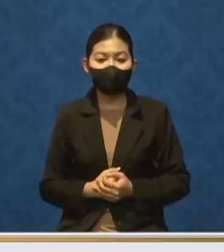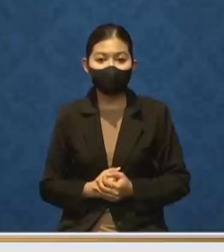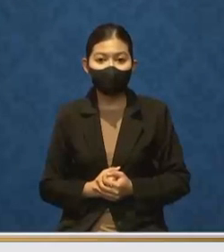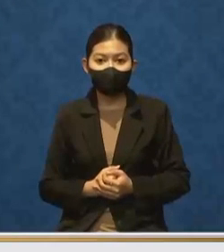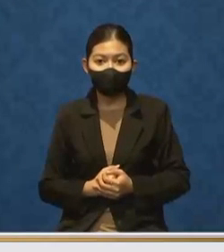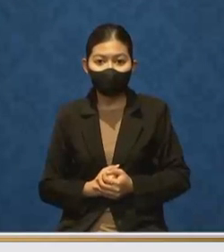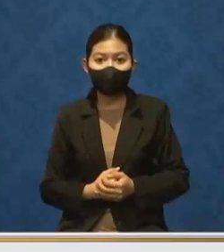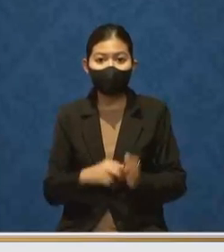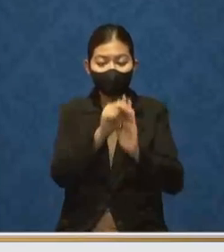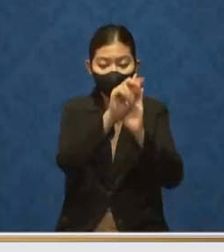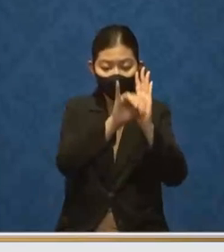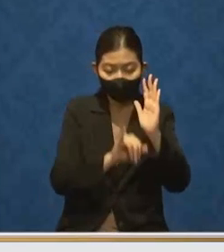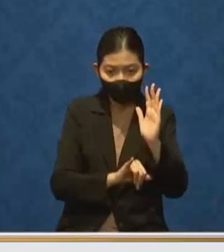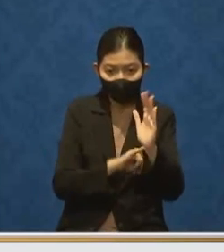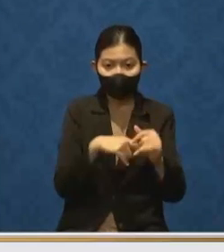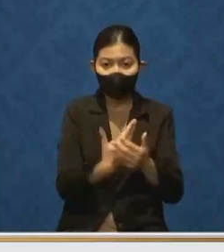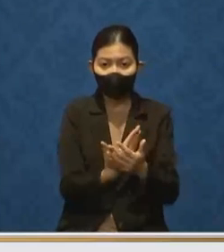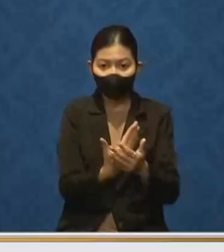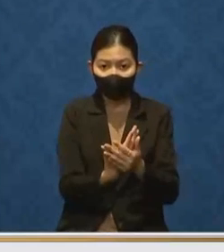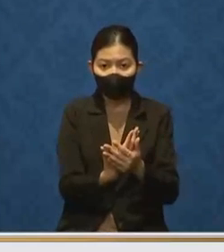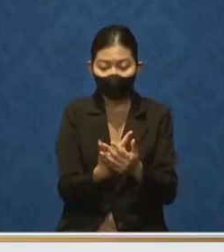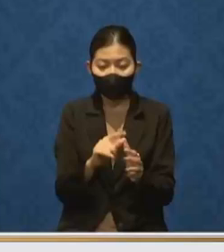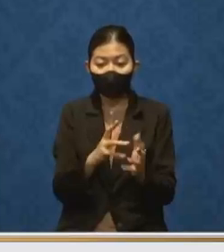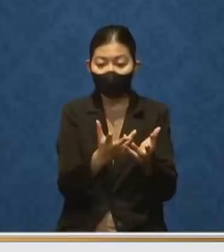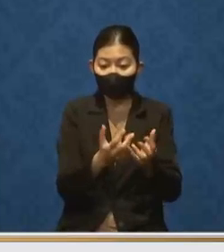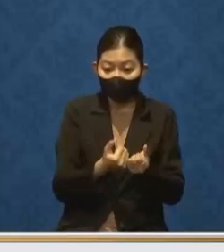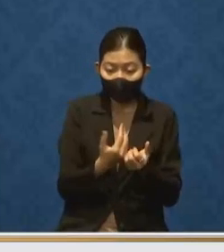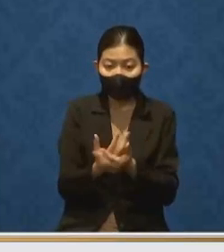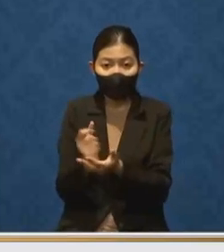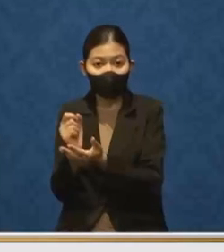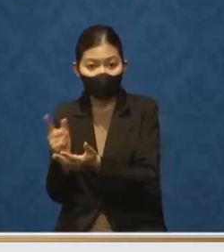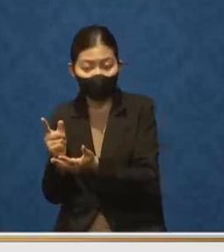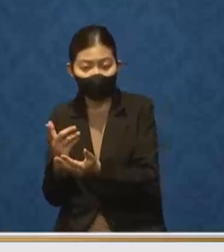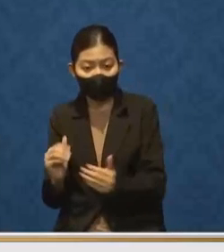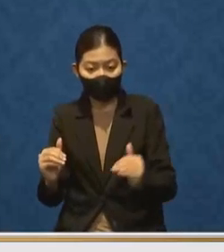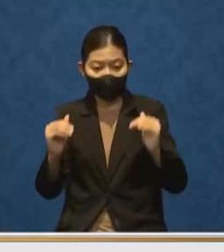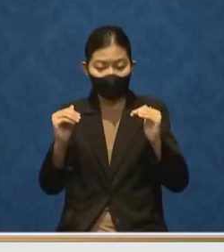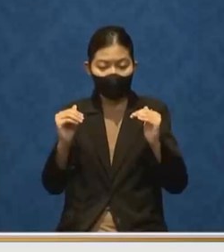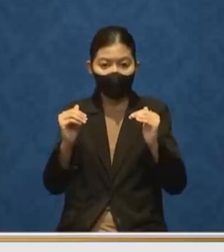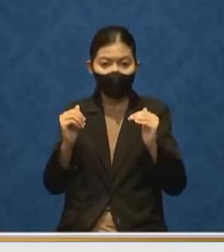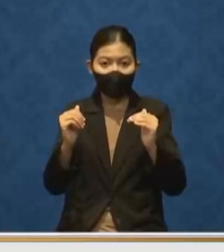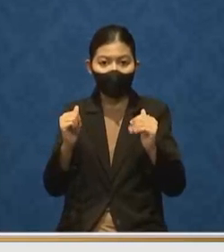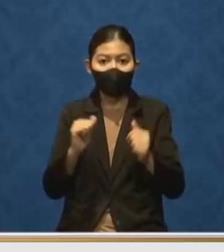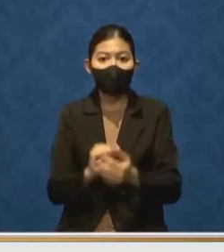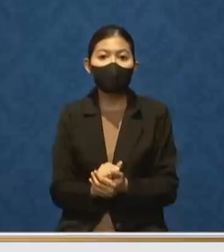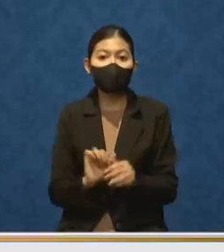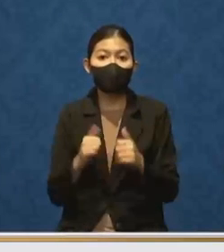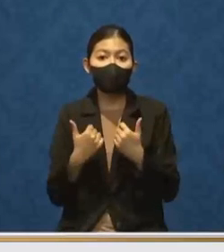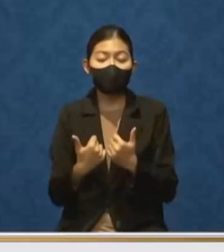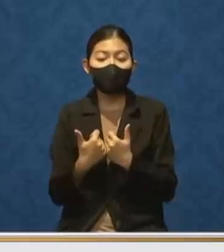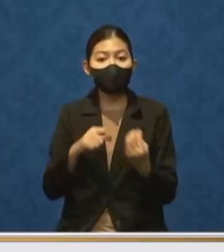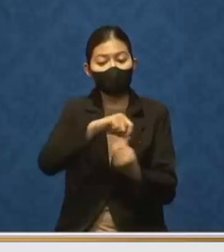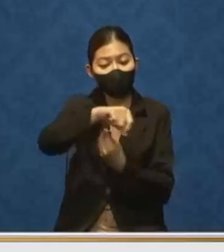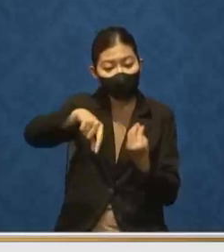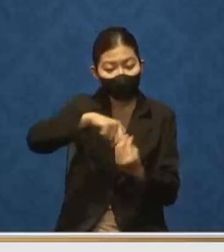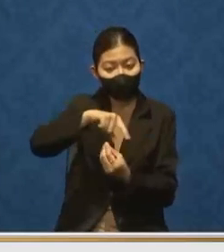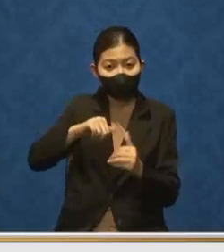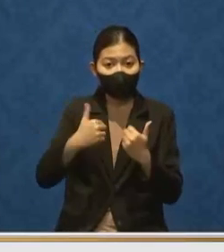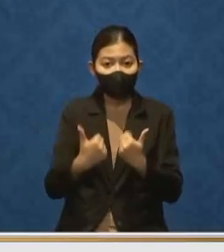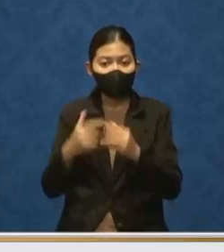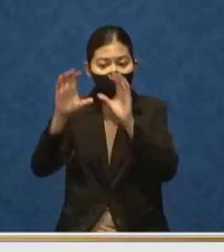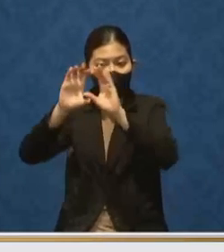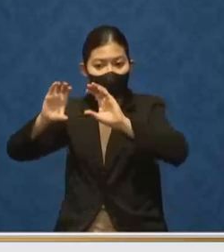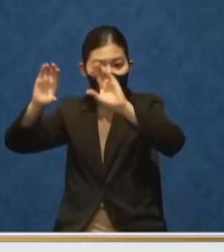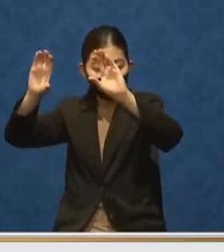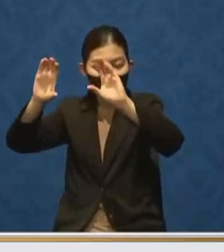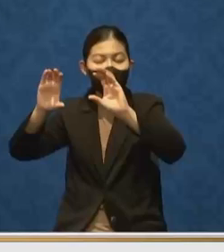คลังและความสัมพันธ์ระหว่างรายรับและงบประมาณรายจ่ายที่ขอตั้งภายใต้สภาวะการทางเศรษฐกิจดังกล่าวนั้นรัฐบาลมีความจำ